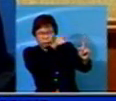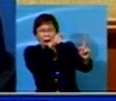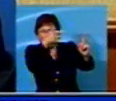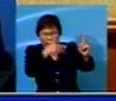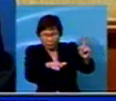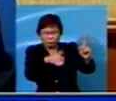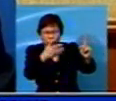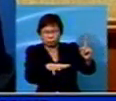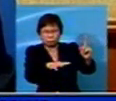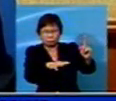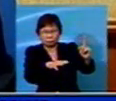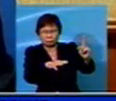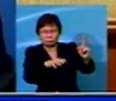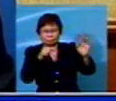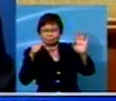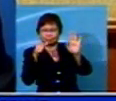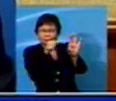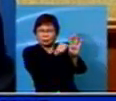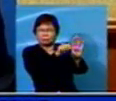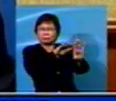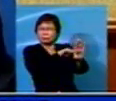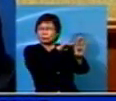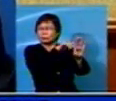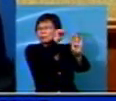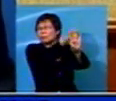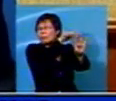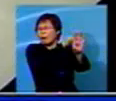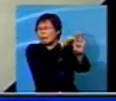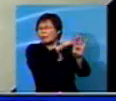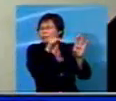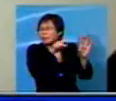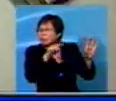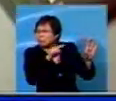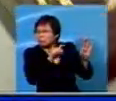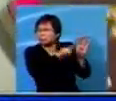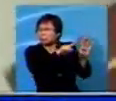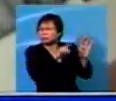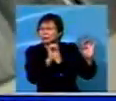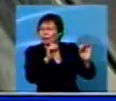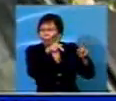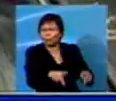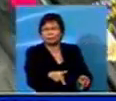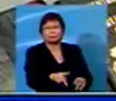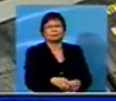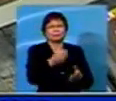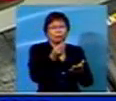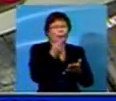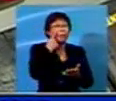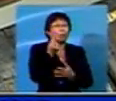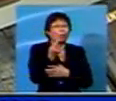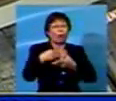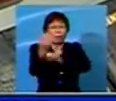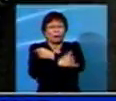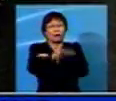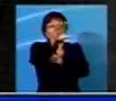itu mereka akan menekan loceng untuk memastikan tiada penghuni dalam sejumlah mata Wang asing bernilai